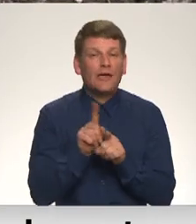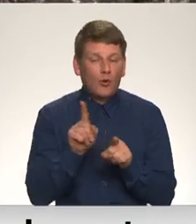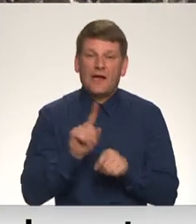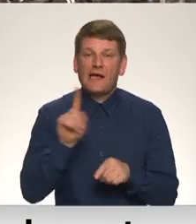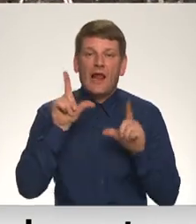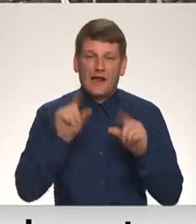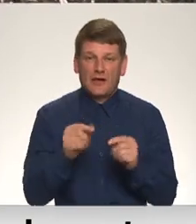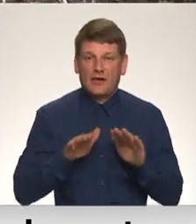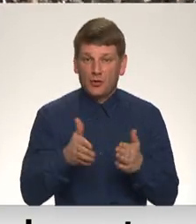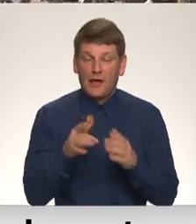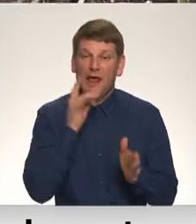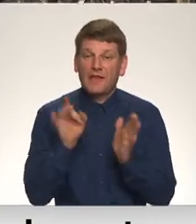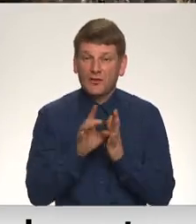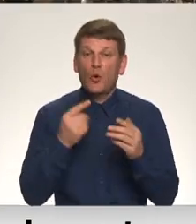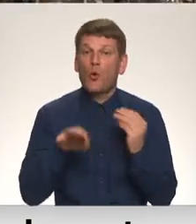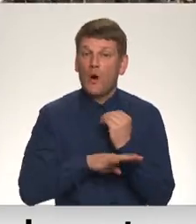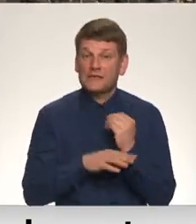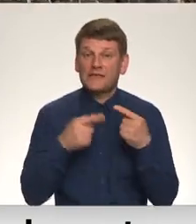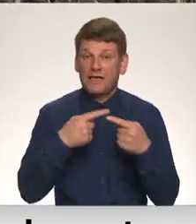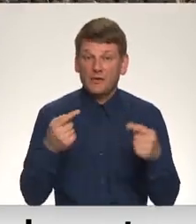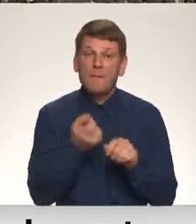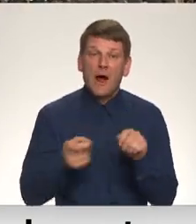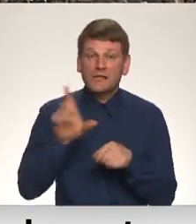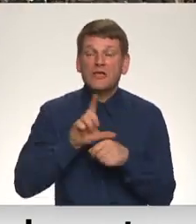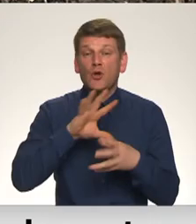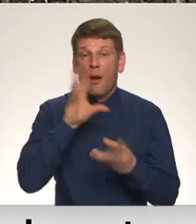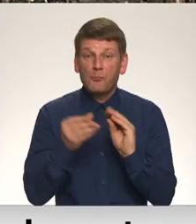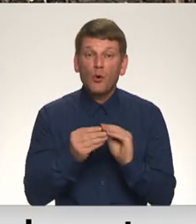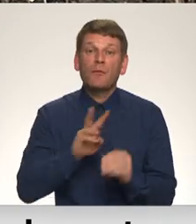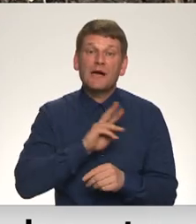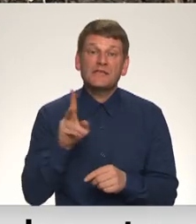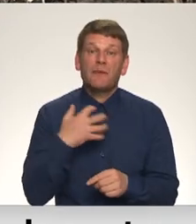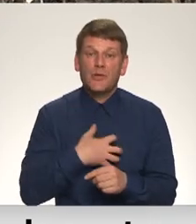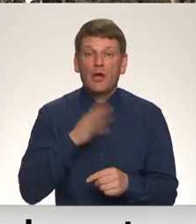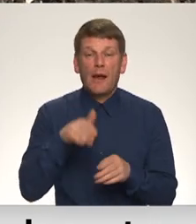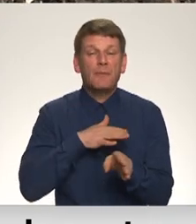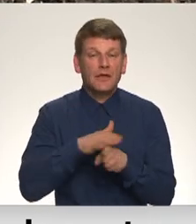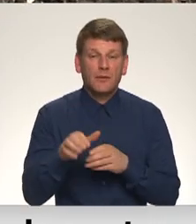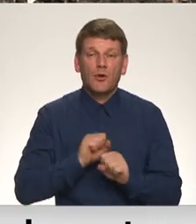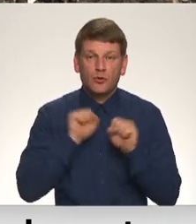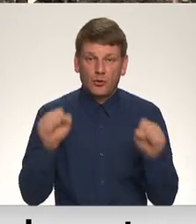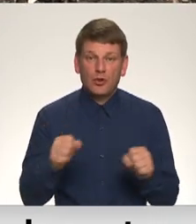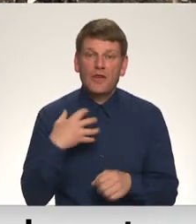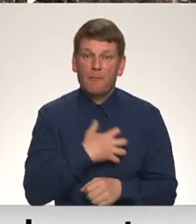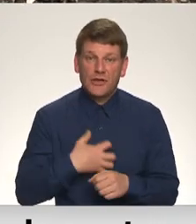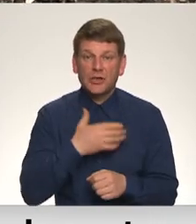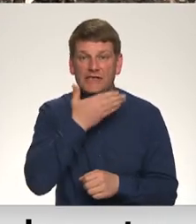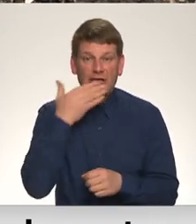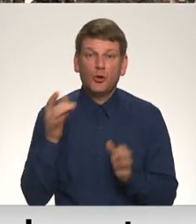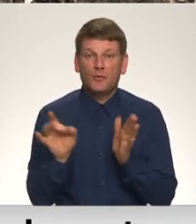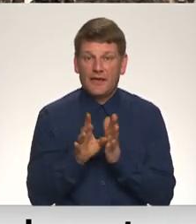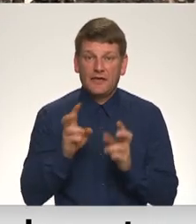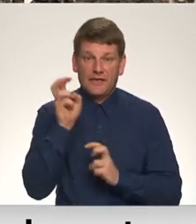kurināmais. Enerģetiskās koksnes resursi pārsniedzot apjomu, kas nepieciešams, lai pilnībā nodrošinātu nepieciešamās siltuma